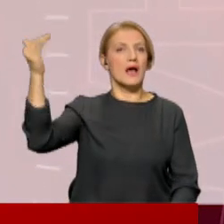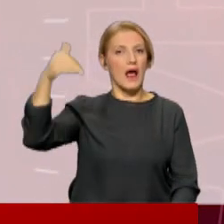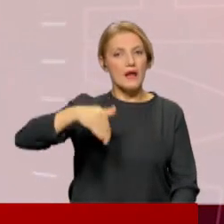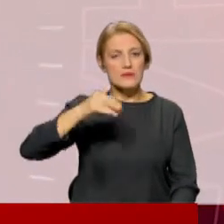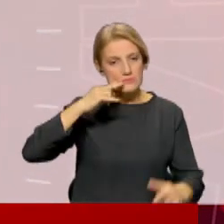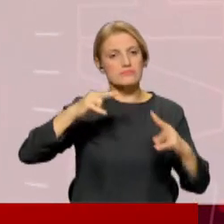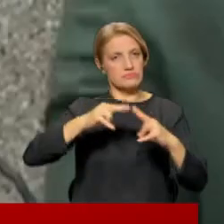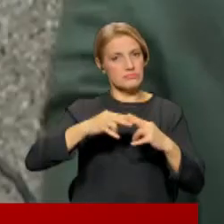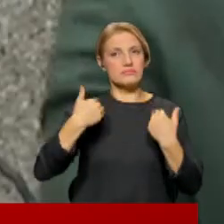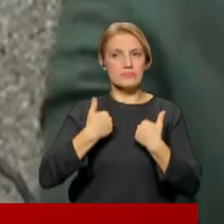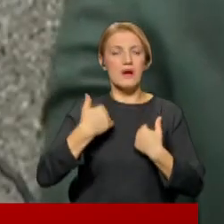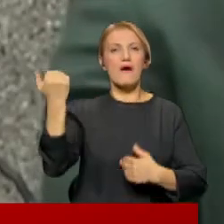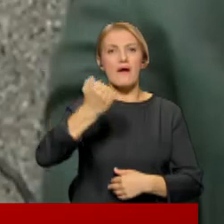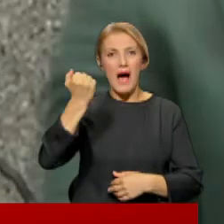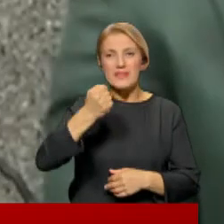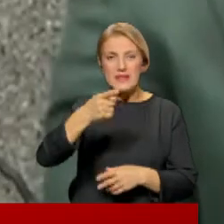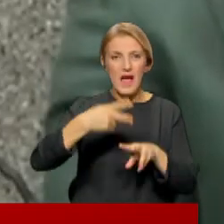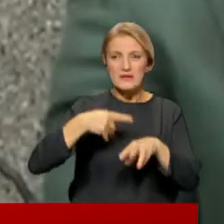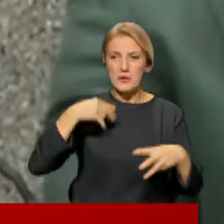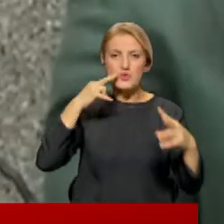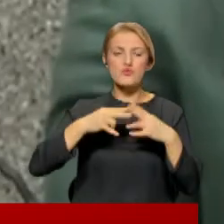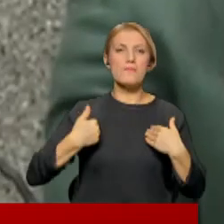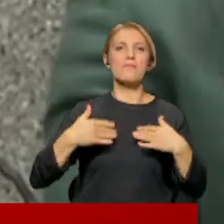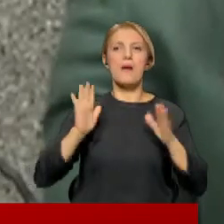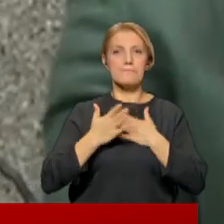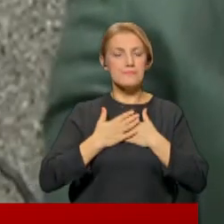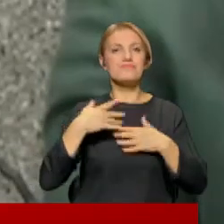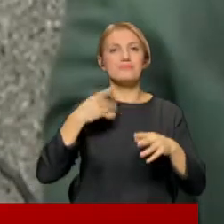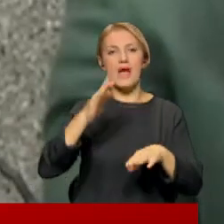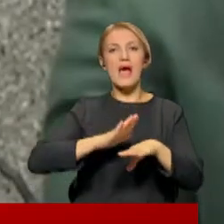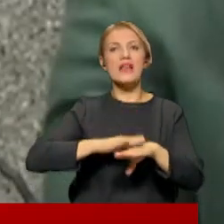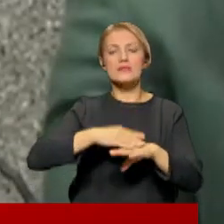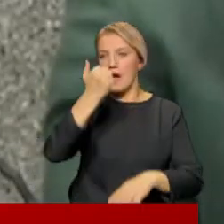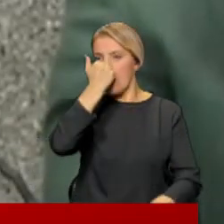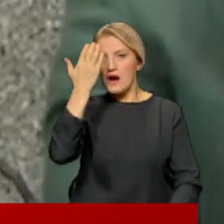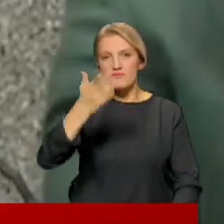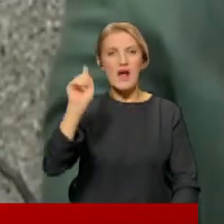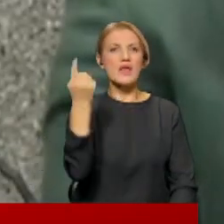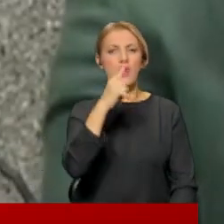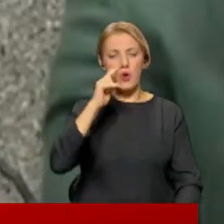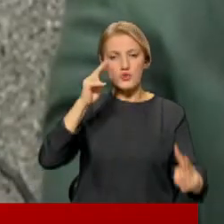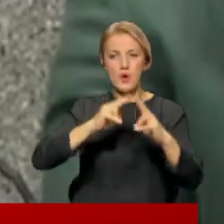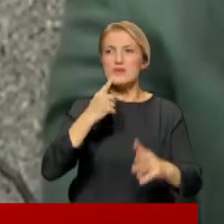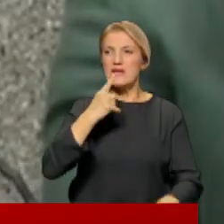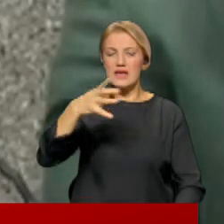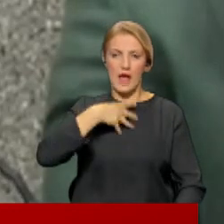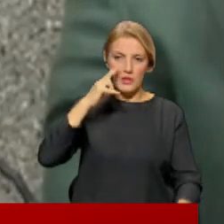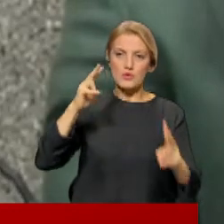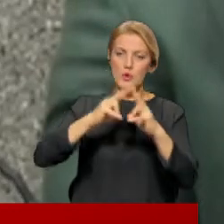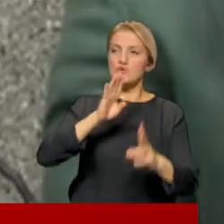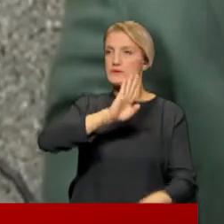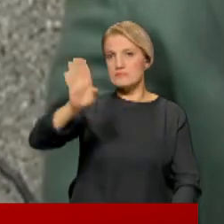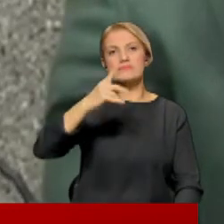gelseydi görüşürüm katil hesapta görüşmeme satın elinde kan var diktatörle görüş ciğerler gitsin kendi